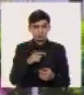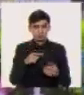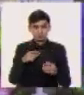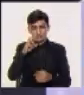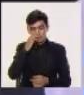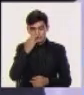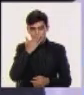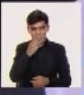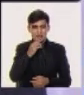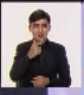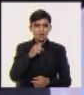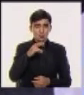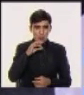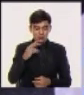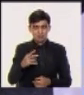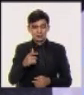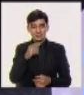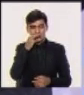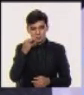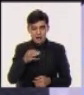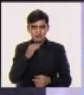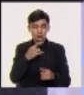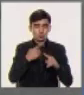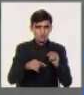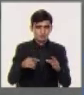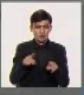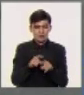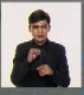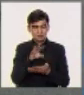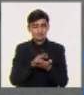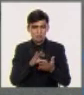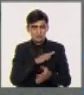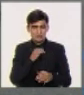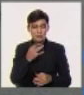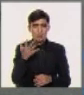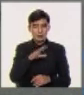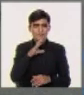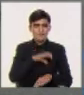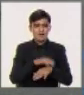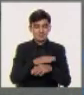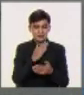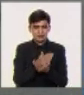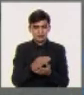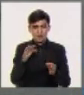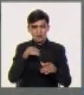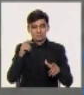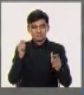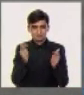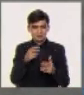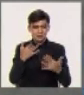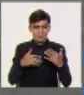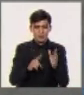Япония, Новая Зеландия, Германия и другие. И призвали правительство учитывать 5 ключевых факторов в стратегиях ослабления